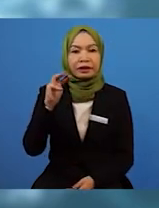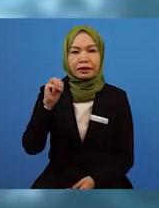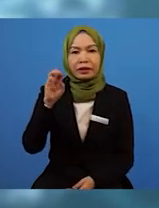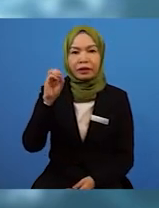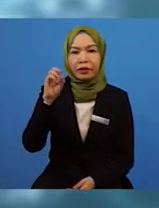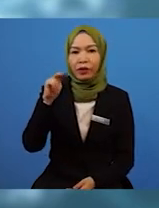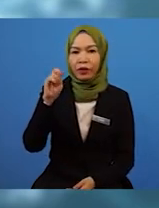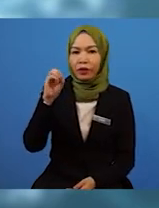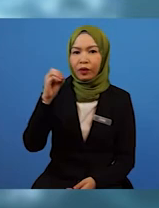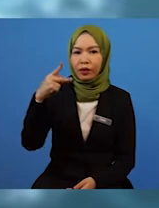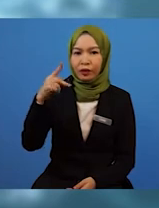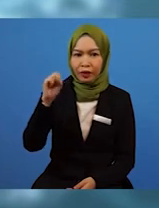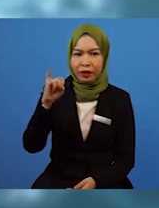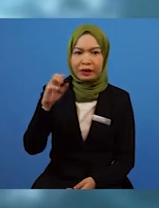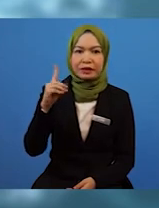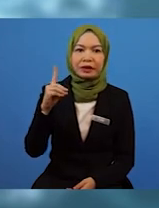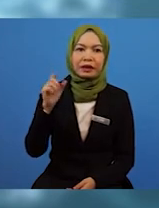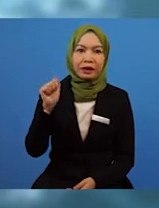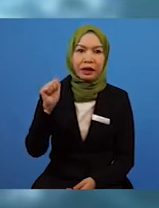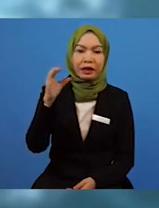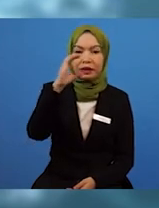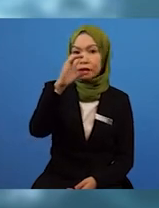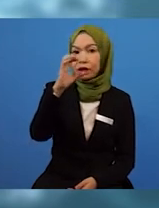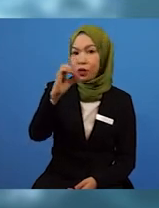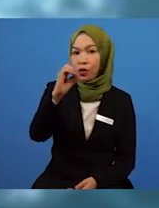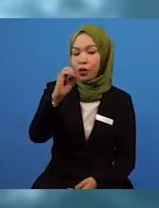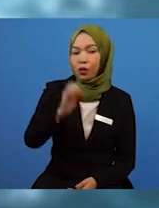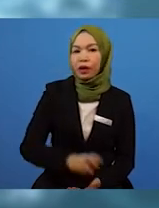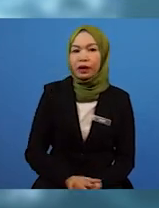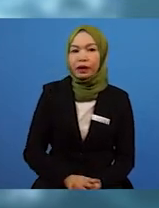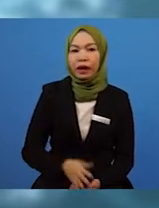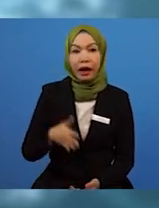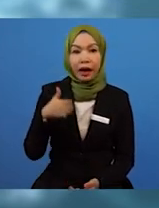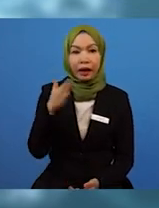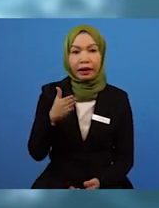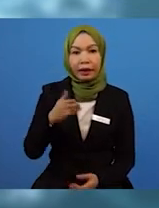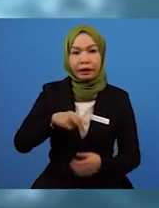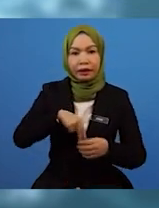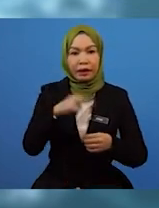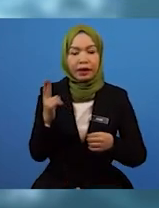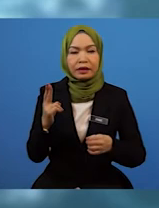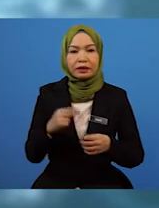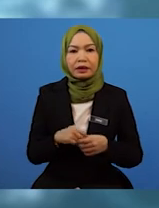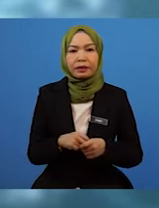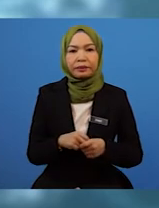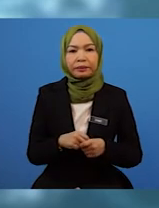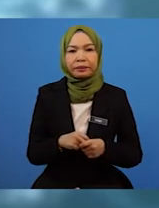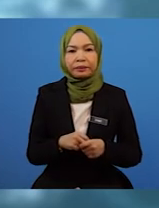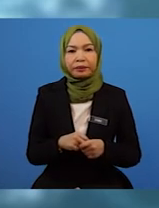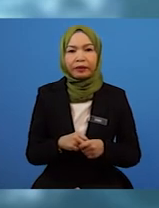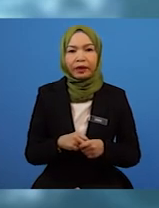monoksida CO akan terhasil dan haba yang dibebaskan